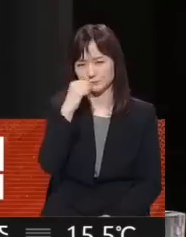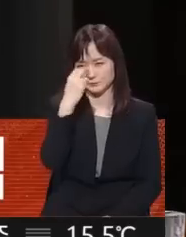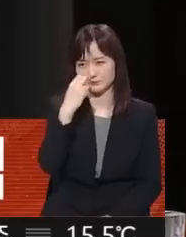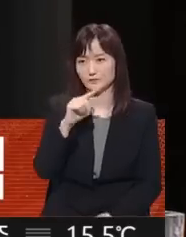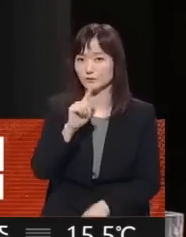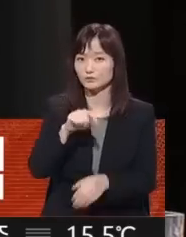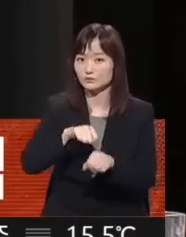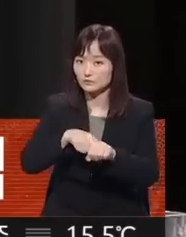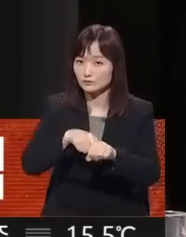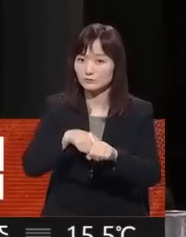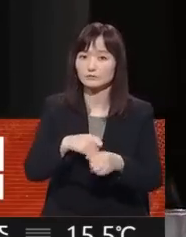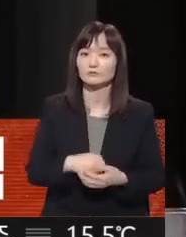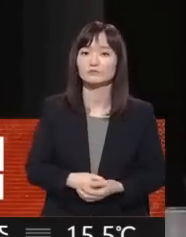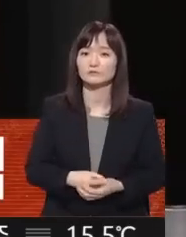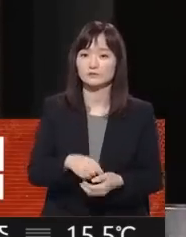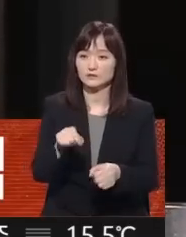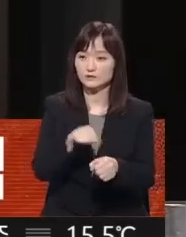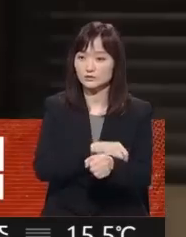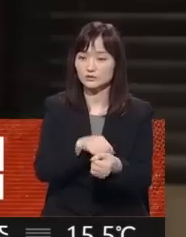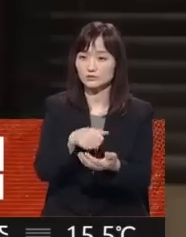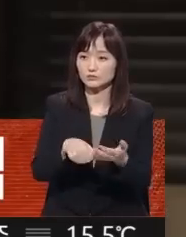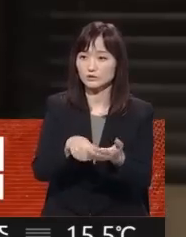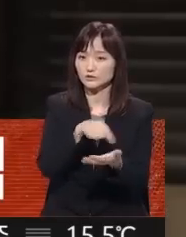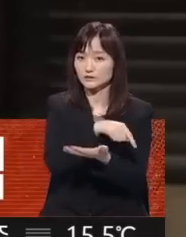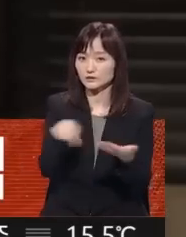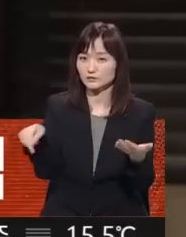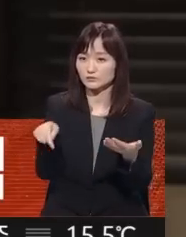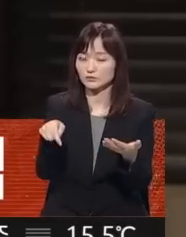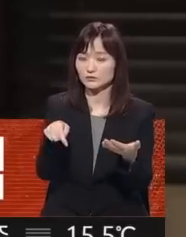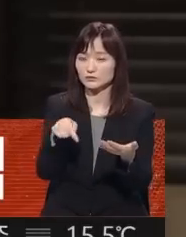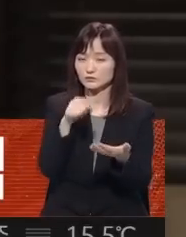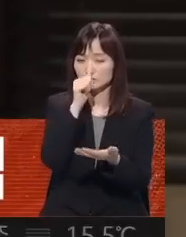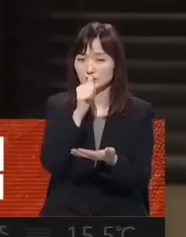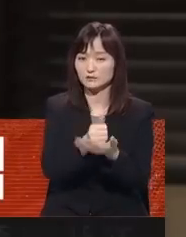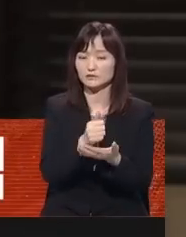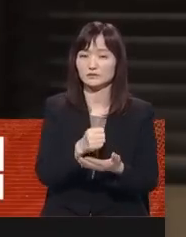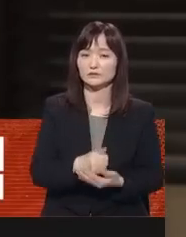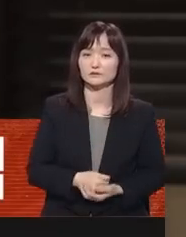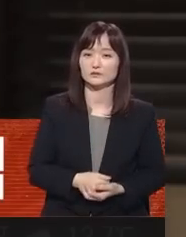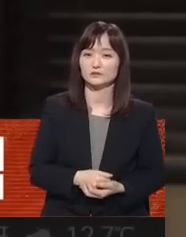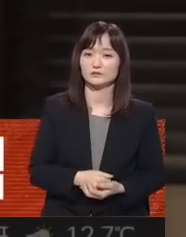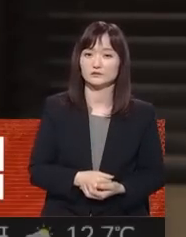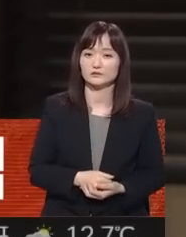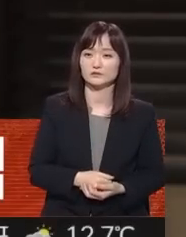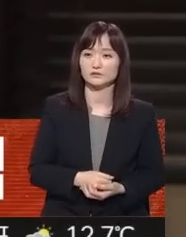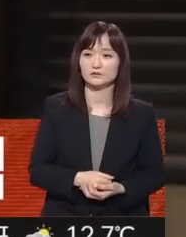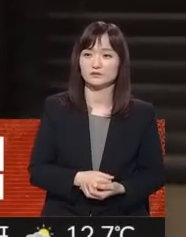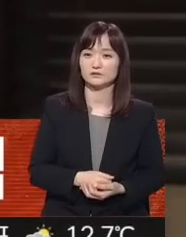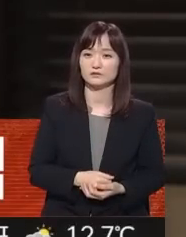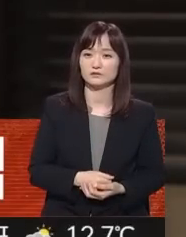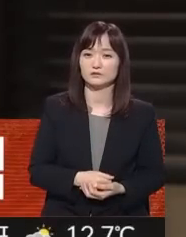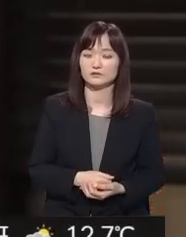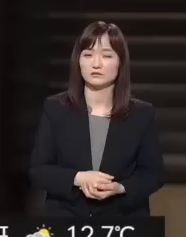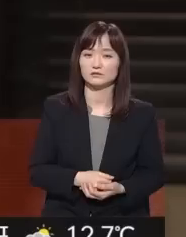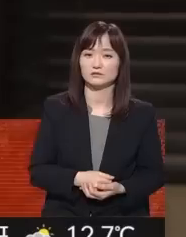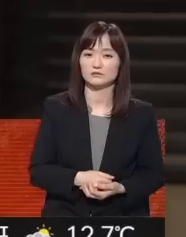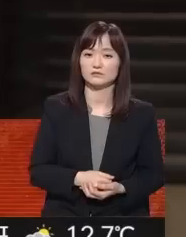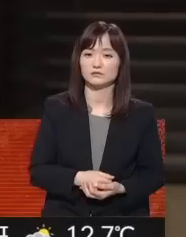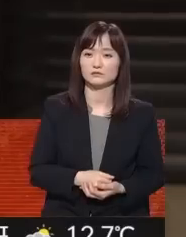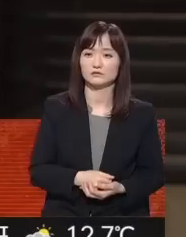어떤 처벌 받을까요 일단은 뭐 특수 제물 선교라고 제가 아까 말씀을 드렸는데요 조금 전에 말씀해 주셨던 것처럼 승현이